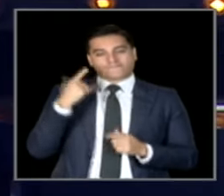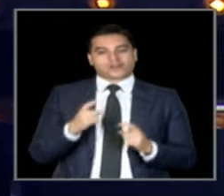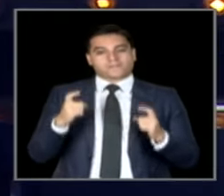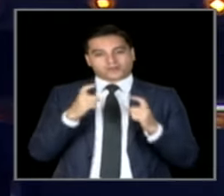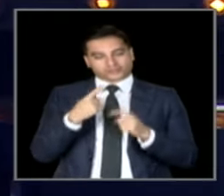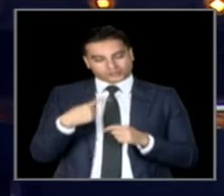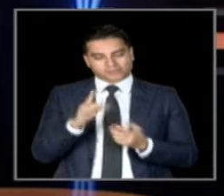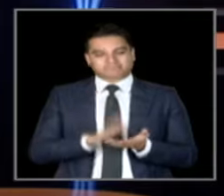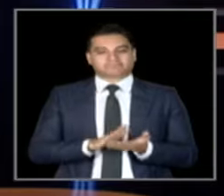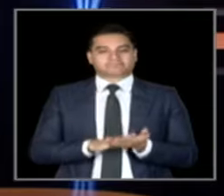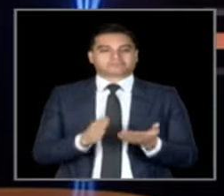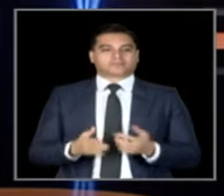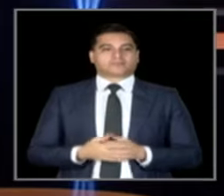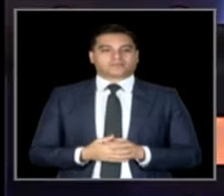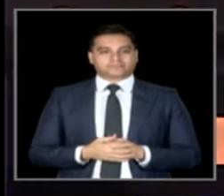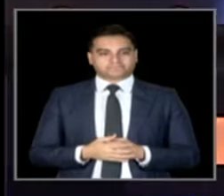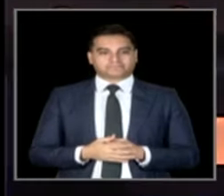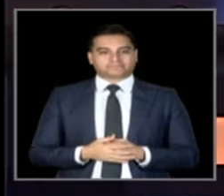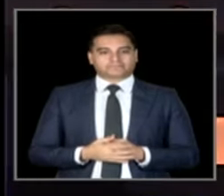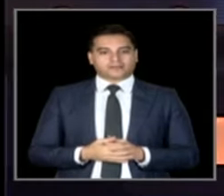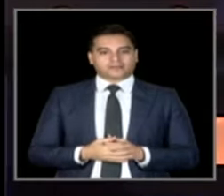لاعب الماتش اللي فات، نحيي كلنا.